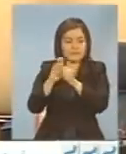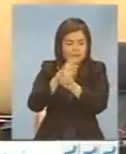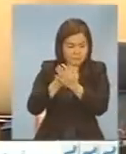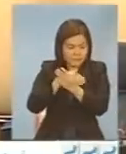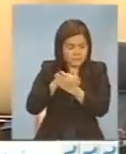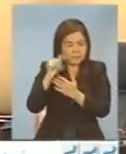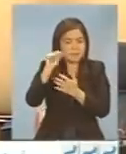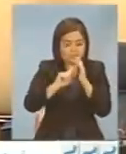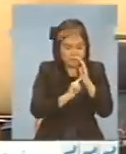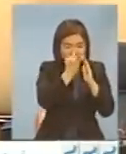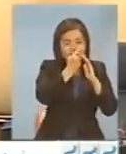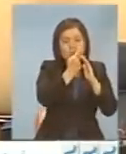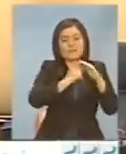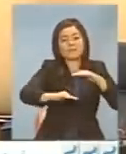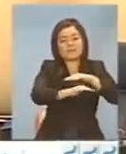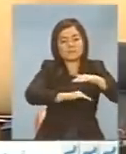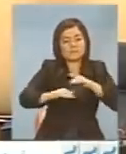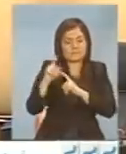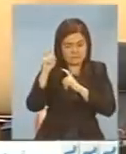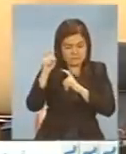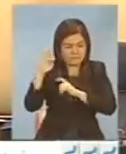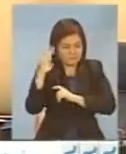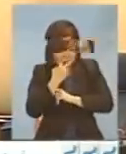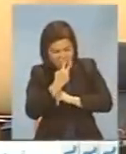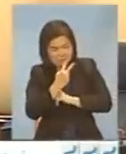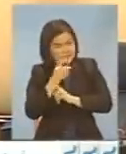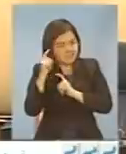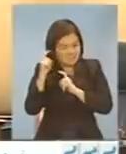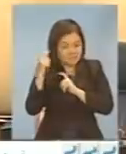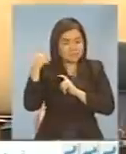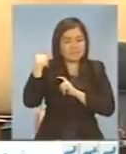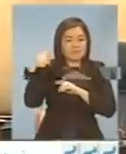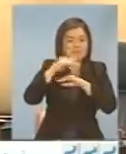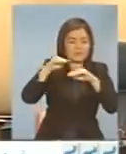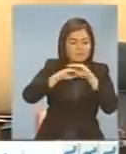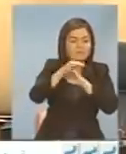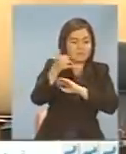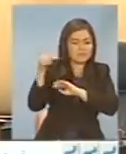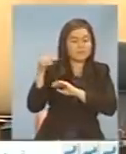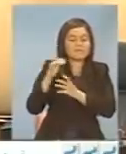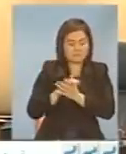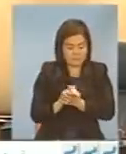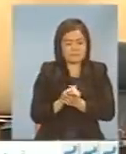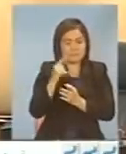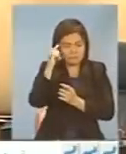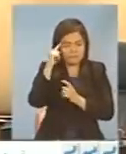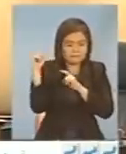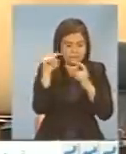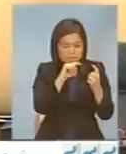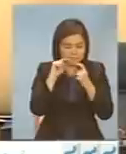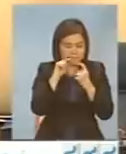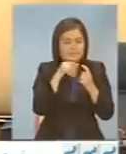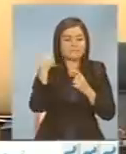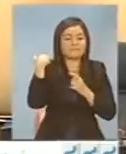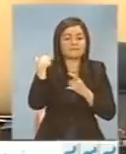ากศูนย์ก็ความเสี่ยงเนี่ยเอกชนก็ต้องคำนวณเยอะครับเพราะว่าโครงการยังไม่แน่นอนแล้วก็เป็นแนวคิดครับผมว่านี่ก็คงต้องถกเถียงกันแต่ก็